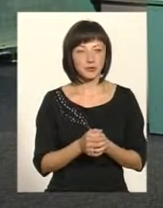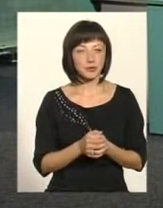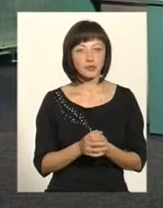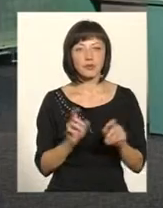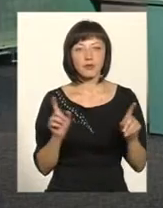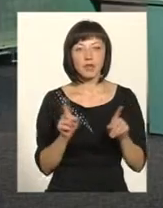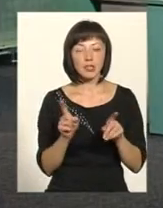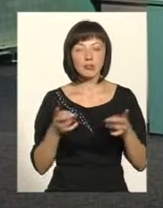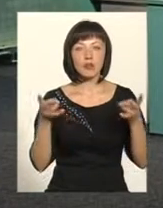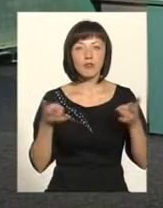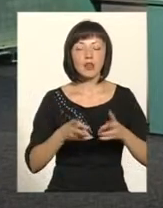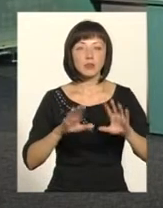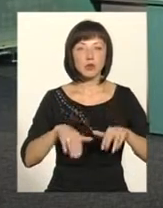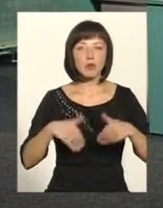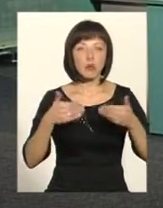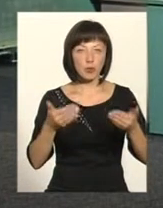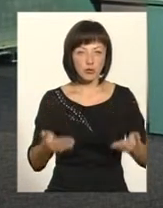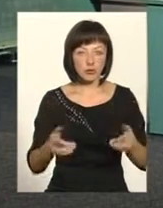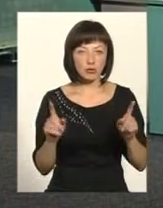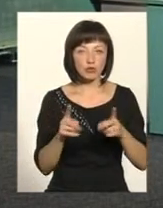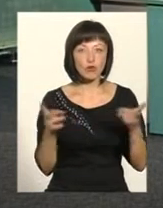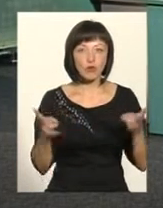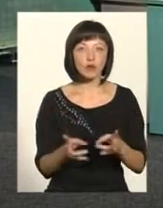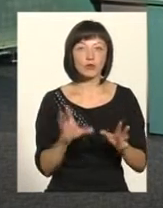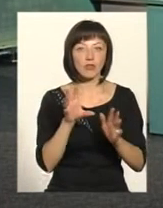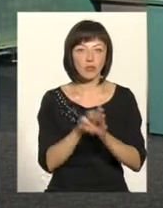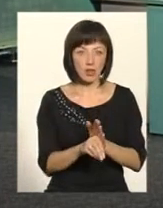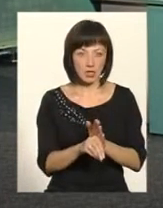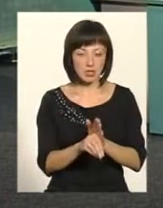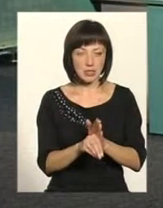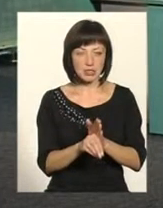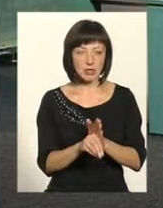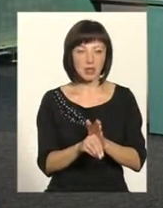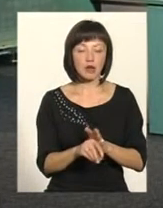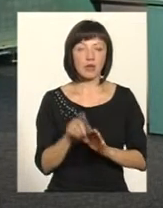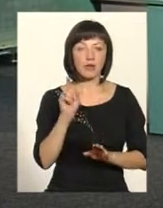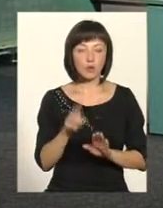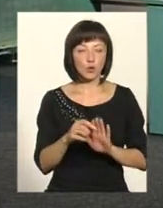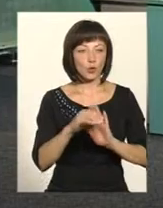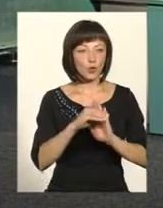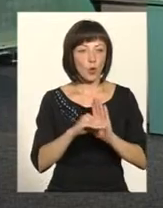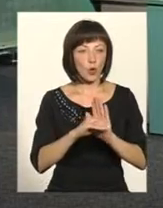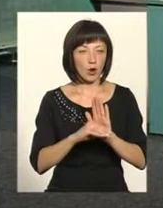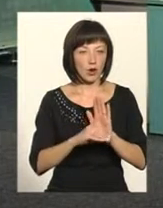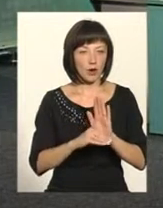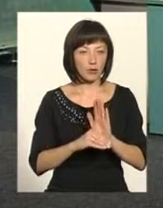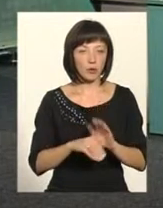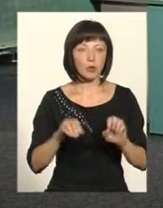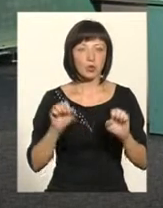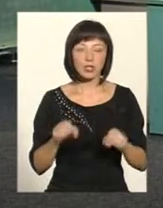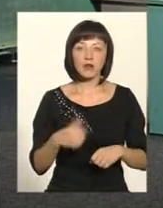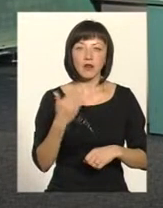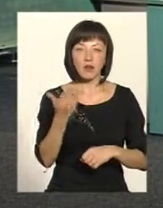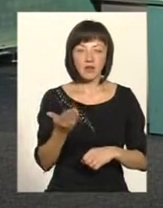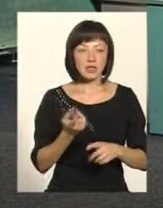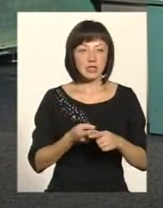варто запропонувати, що варто внести в ту програму? Можливо, ви це робите